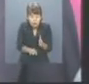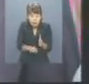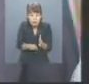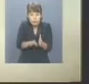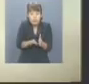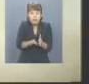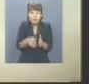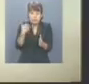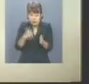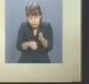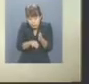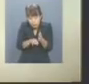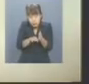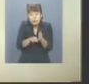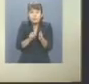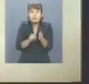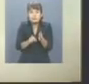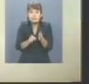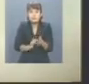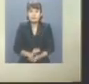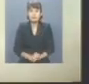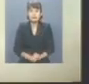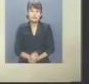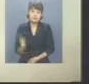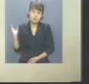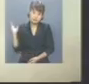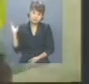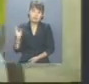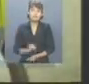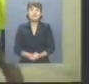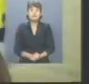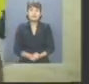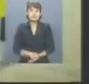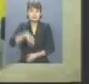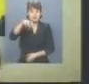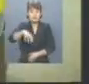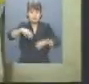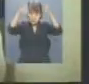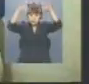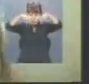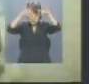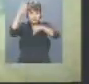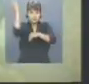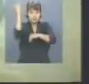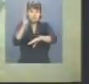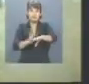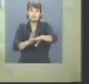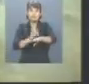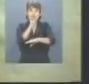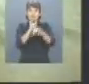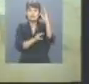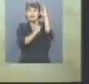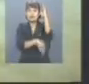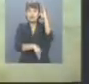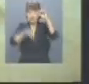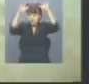ตลิ่งมากค่ะกรมอุตุนิยมวิทยาประกาศเตือนภาคใต้จะมีฝนตกหนักเนื่องจากอิทธิพลมรสุมตะวัน